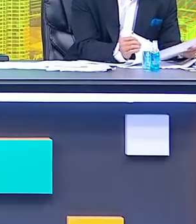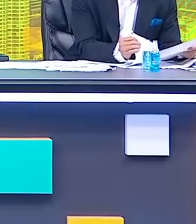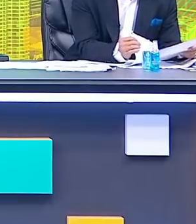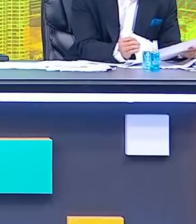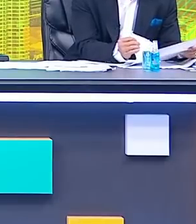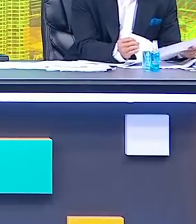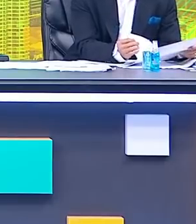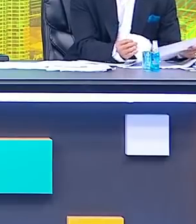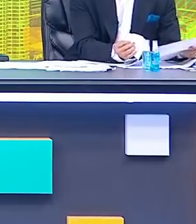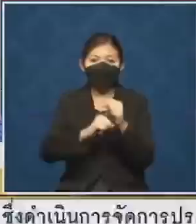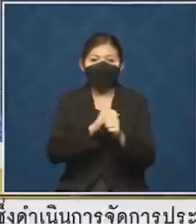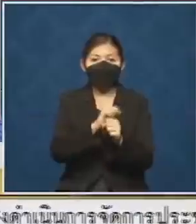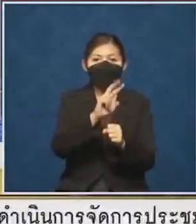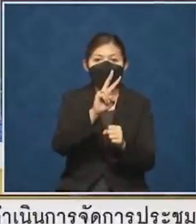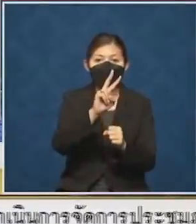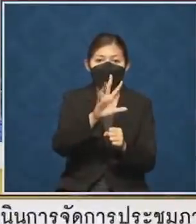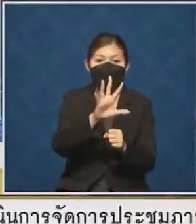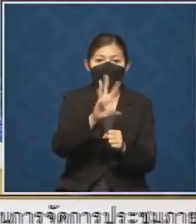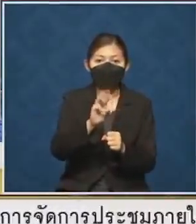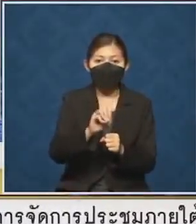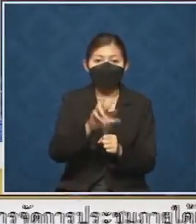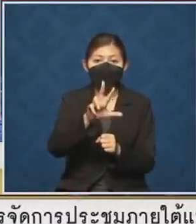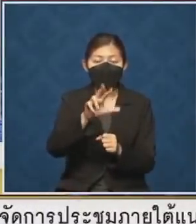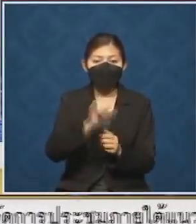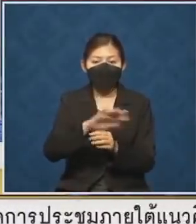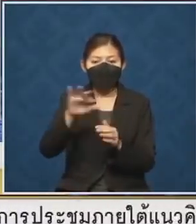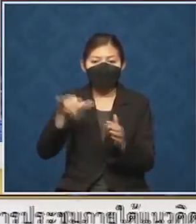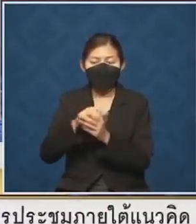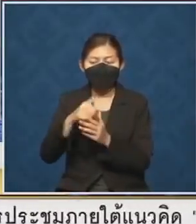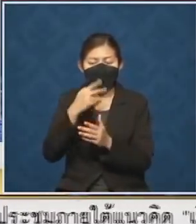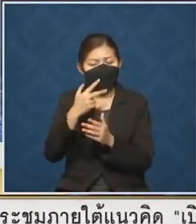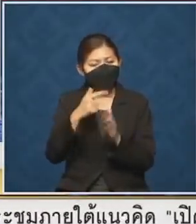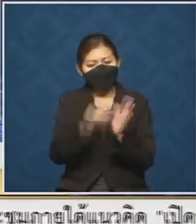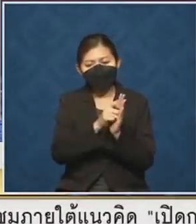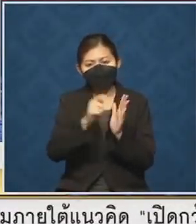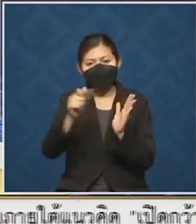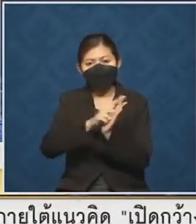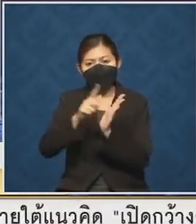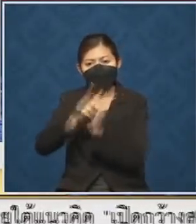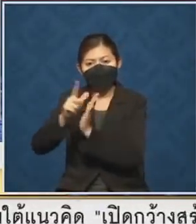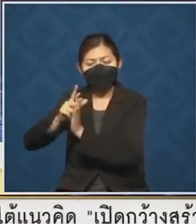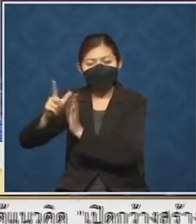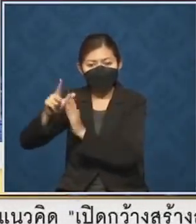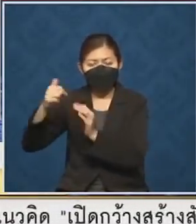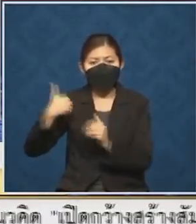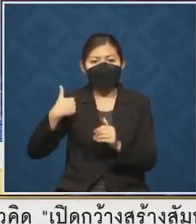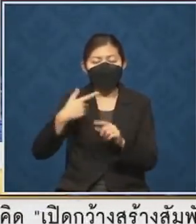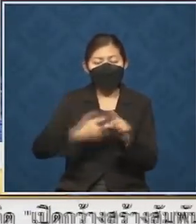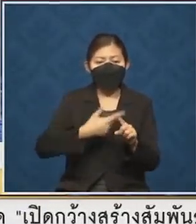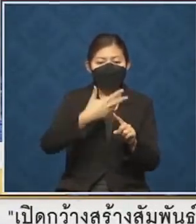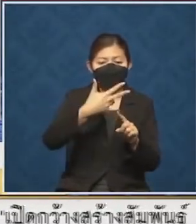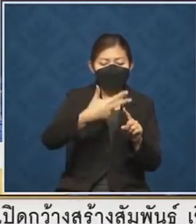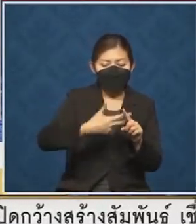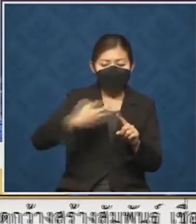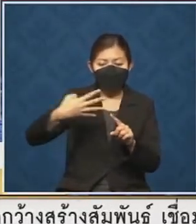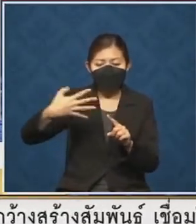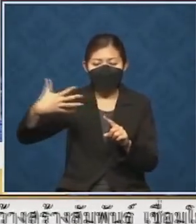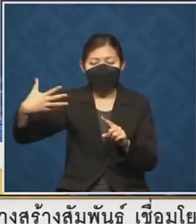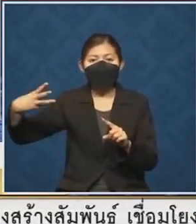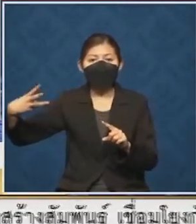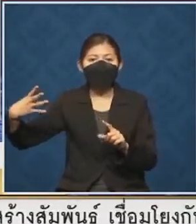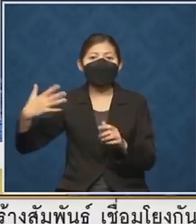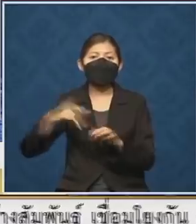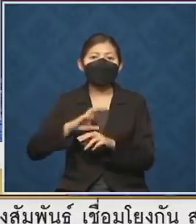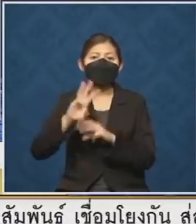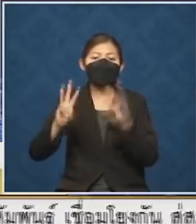คืนนี้ก็คือคุณชัยยาพรหมานะครับส.ส.อุดรพรรคเพื่อไทยแล้วก็คุณเอกชัยทรงอ